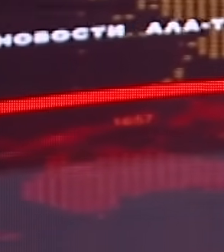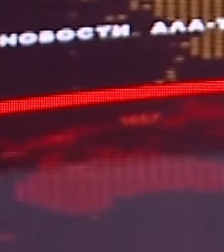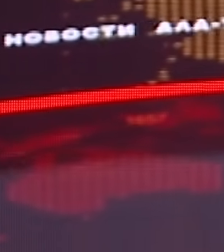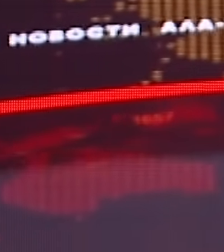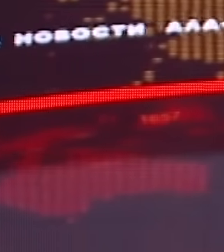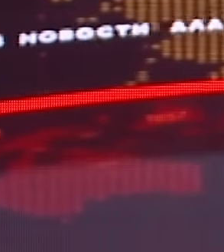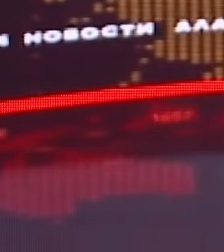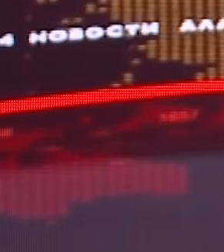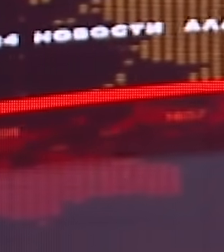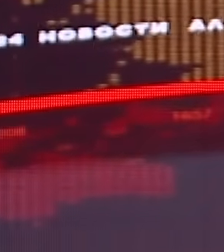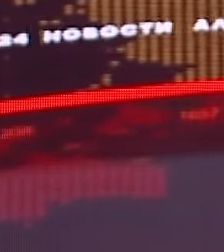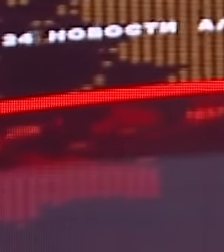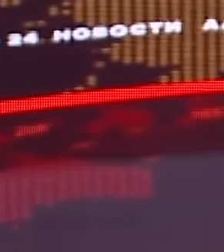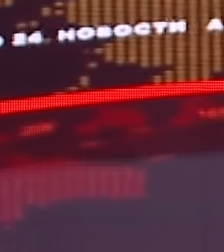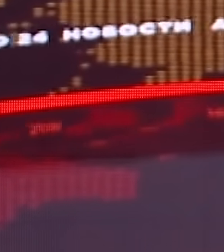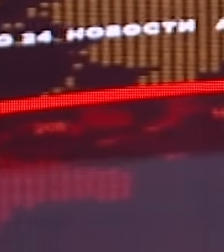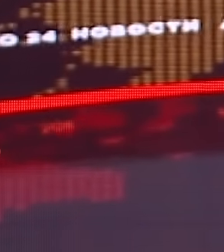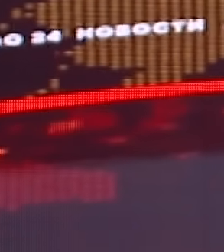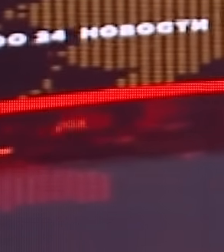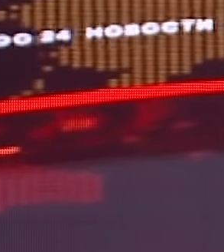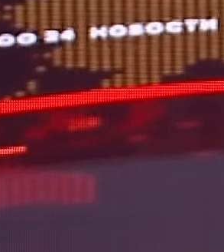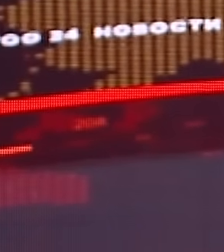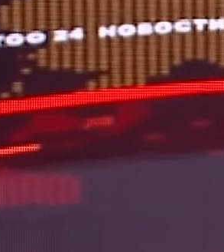студияда Айжамал Олжобай кызы. Саламатсыздарбы?